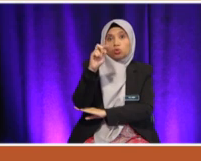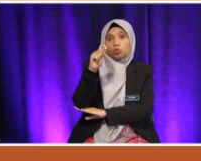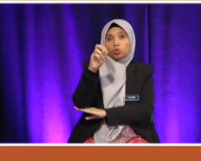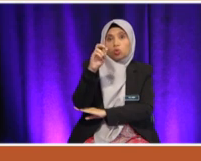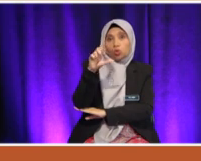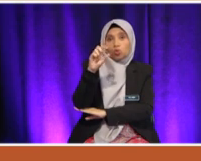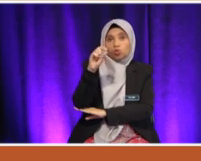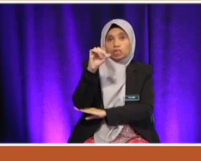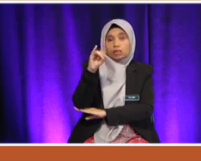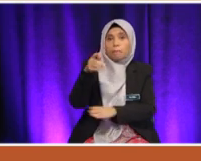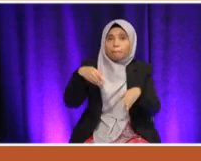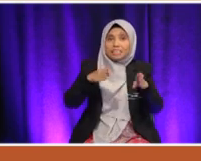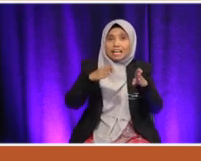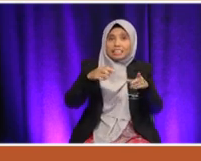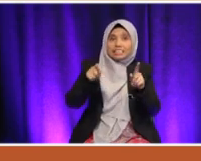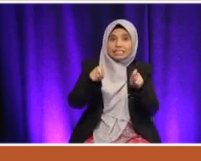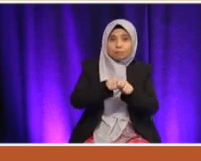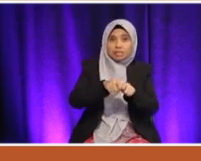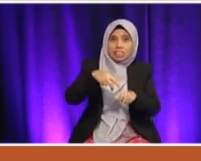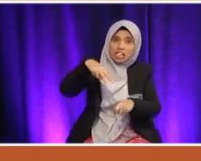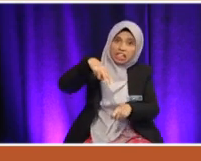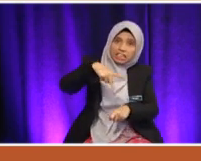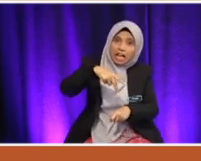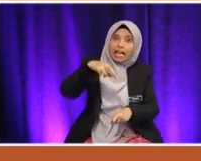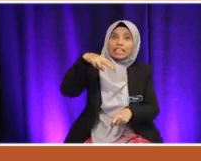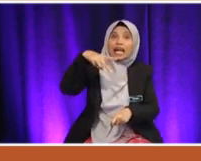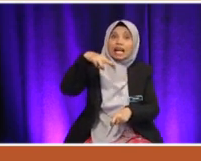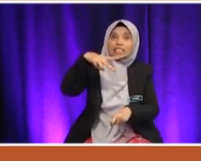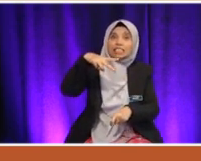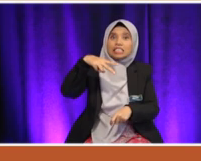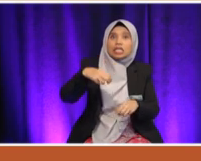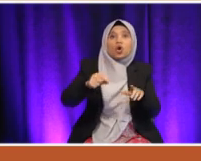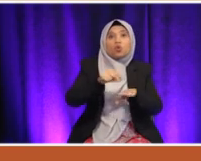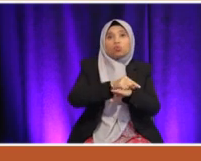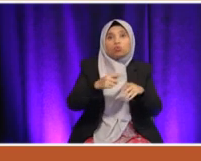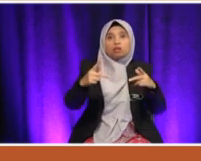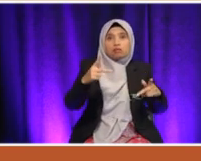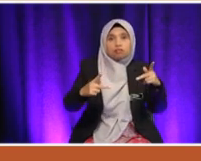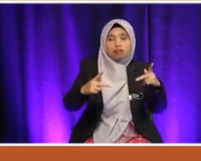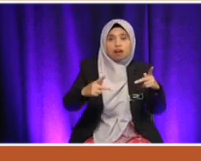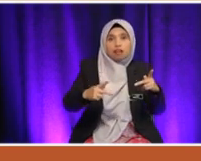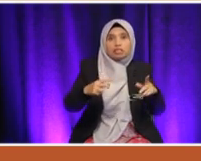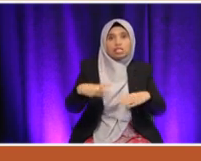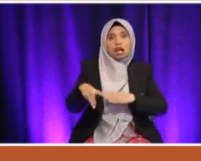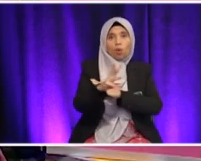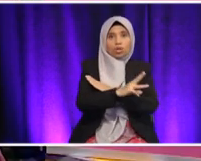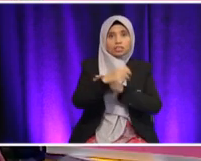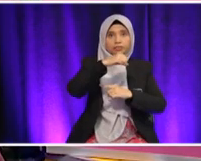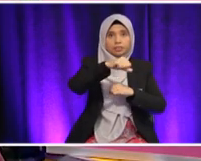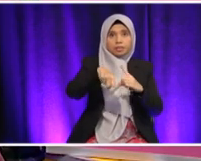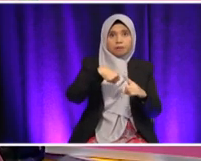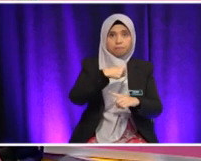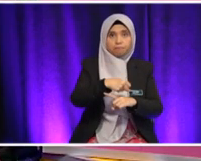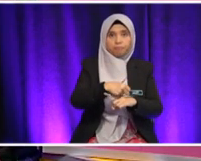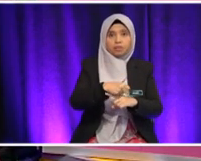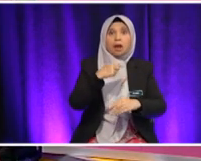secara berjalan kaki menggunakan alat adaptasi atau menggunakan kendaraan di kawasan sekitar semua masuknya mobility ini adalah